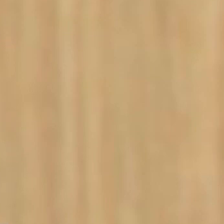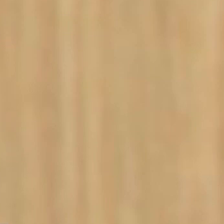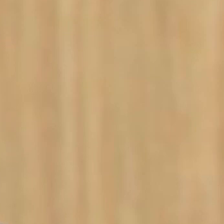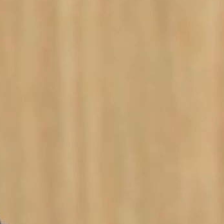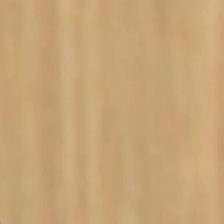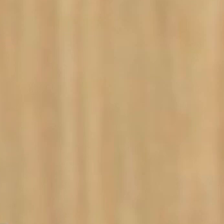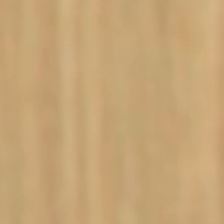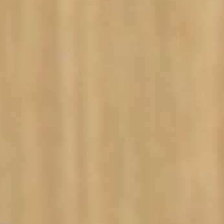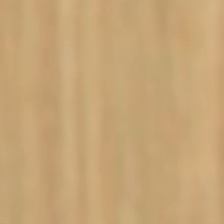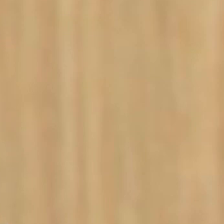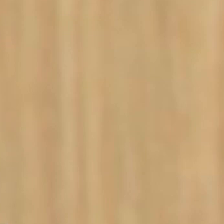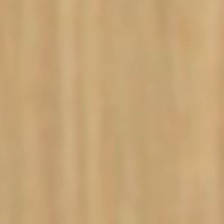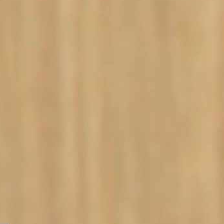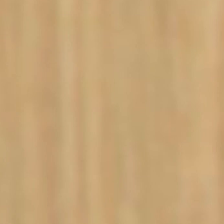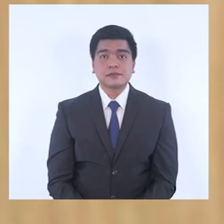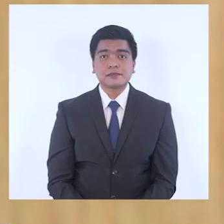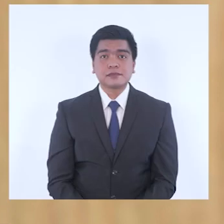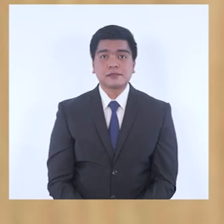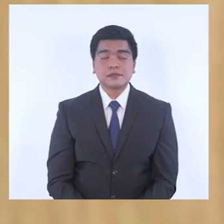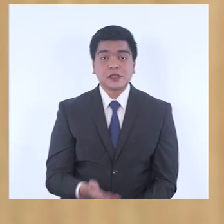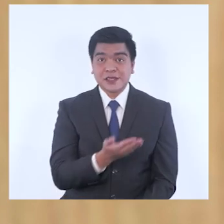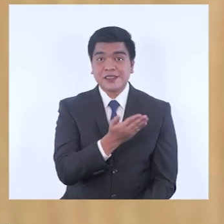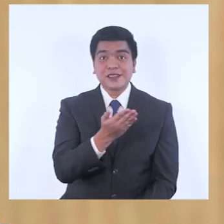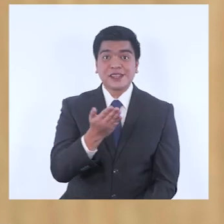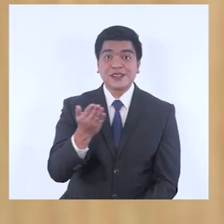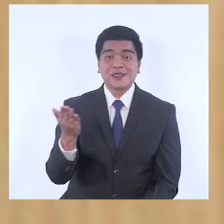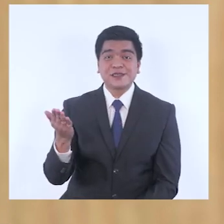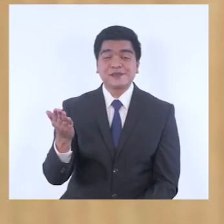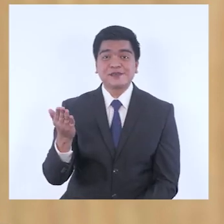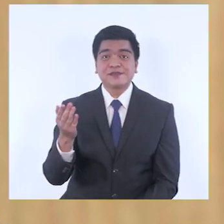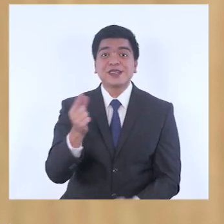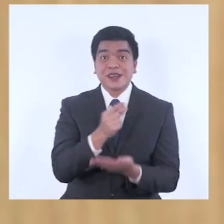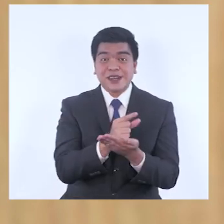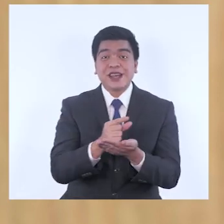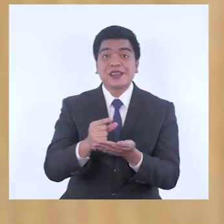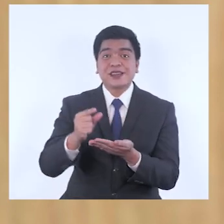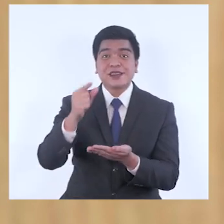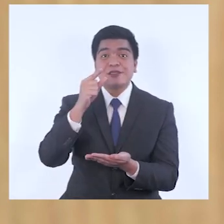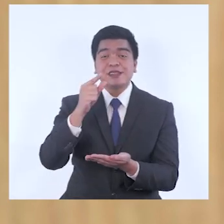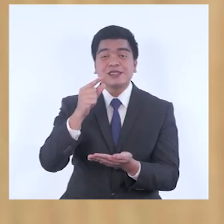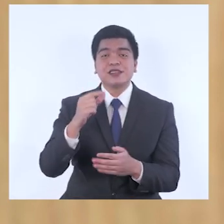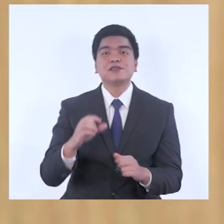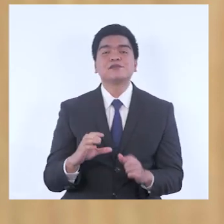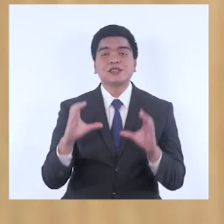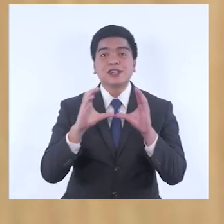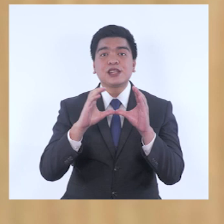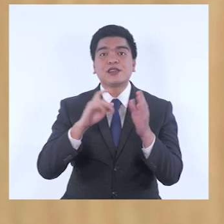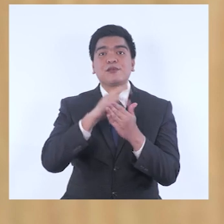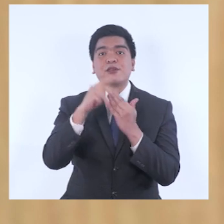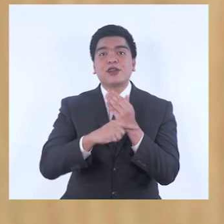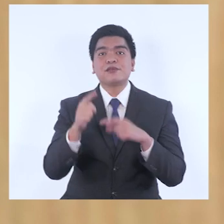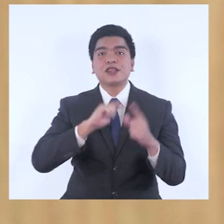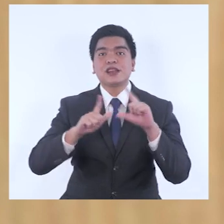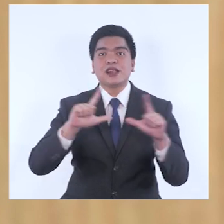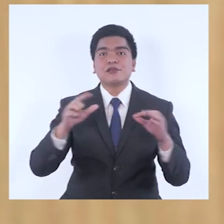Sa lahat po ng mga magsisipagtapos ng certification program for sign language interpreters, para po sa